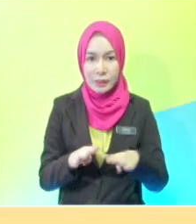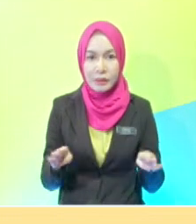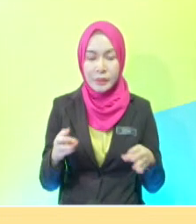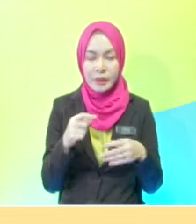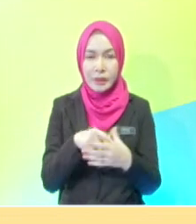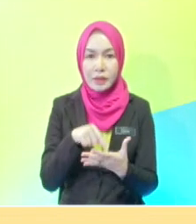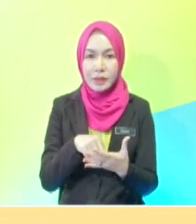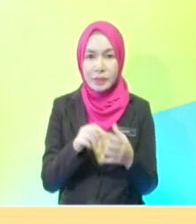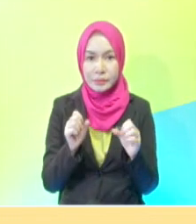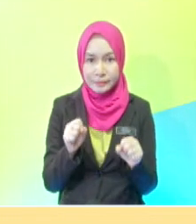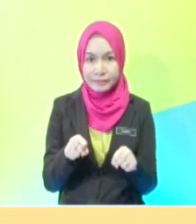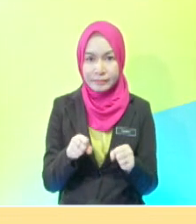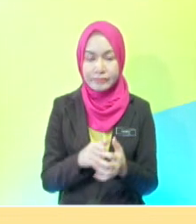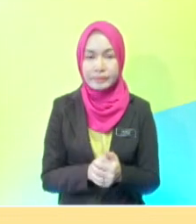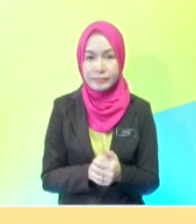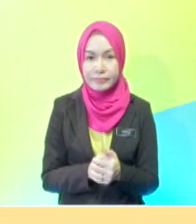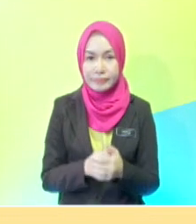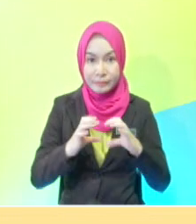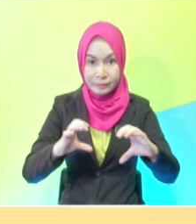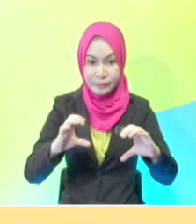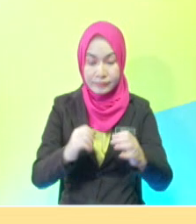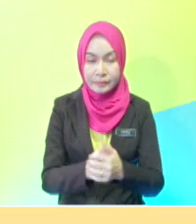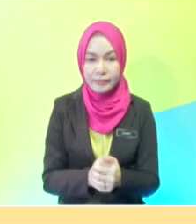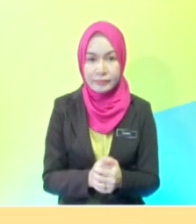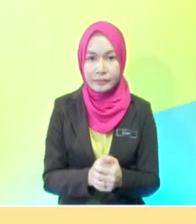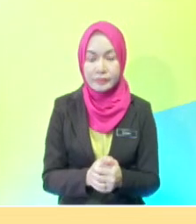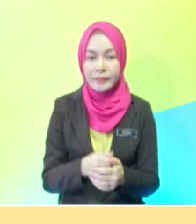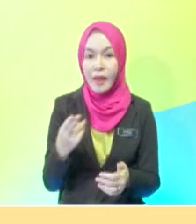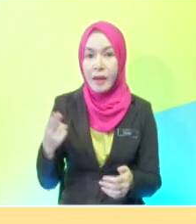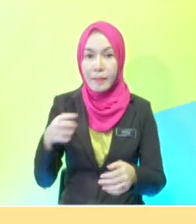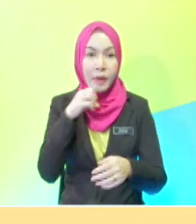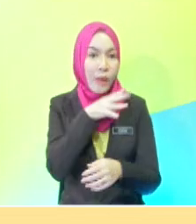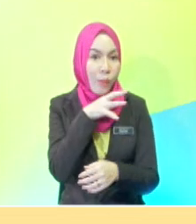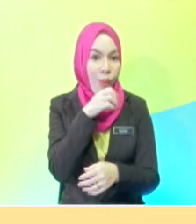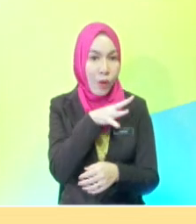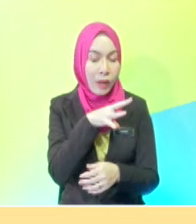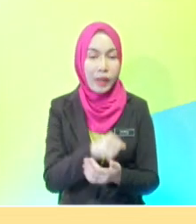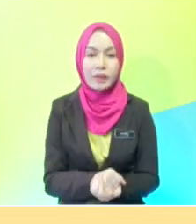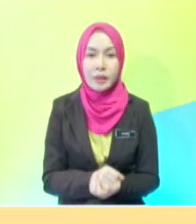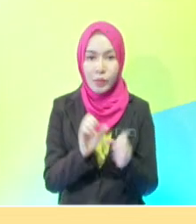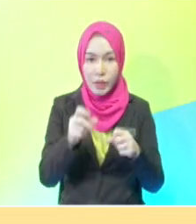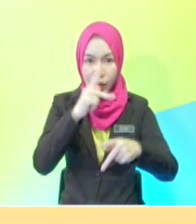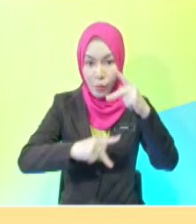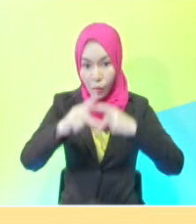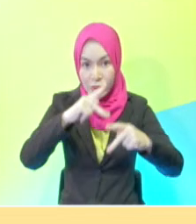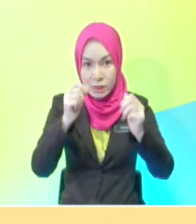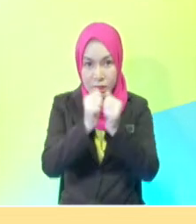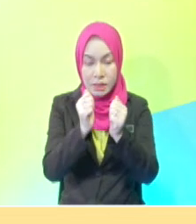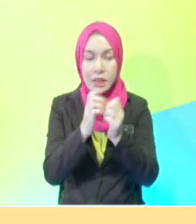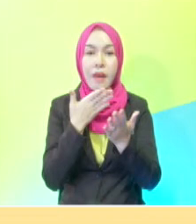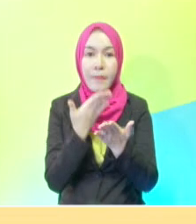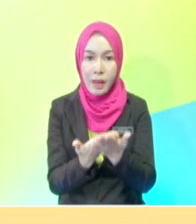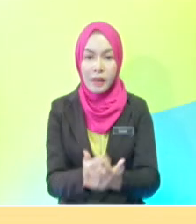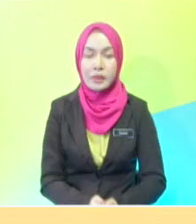buat bahan buangan micro juga mampu menguraikan najis dengan sepenuhnya